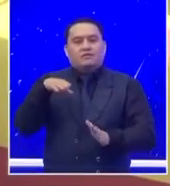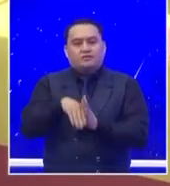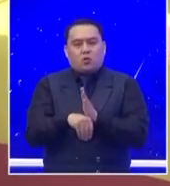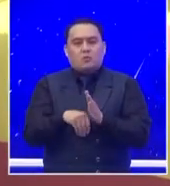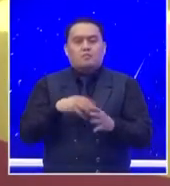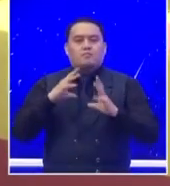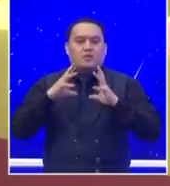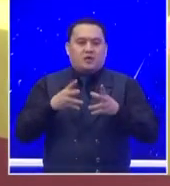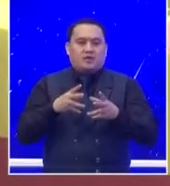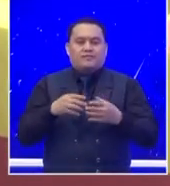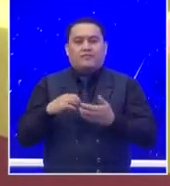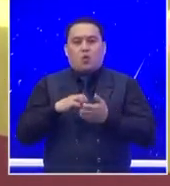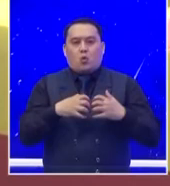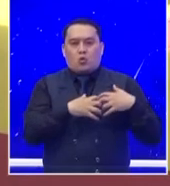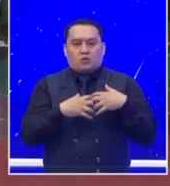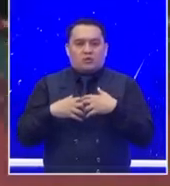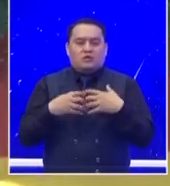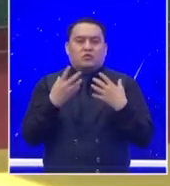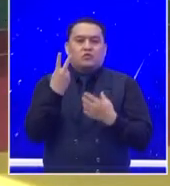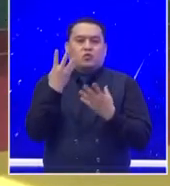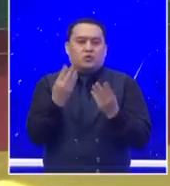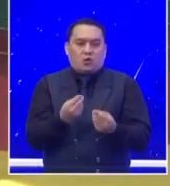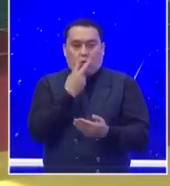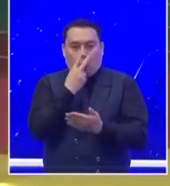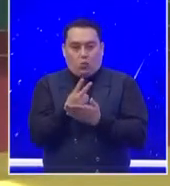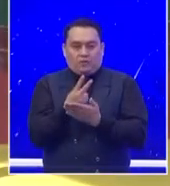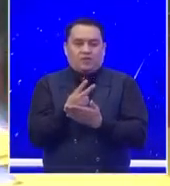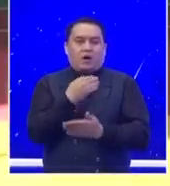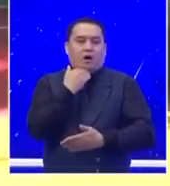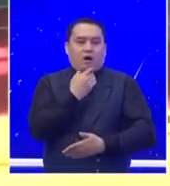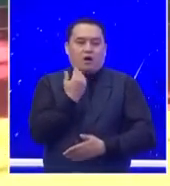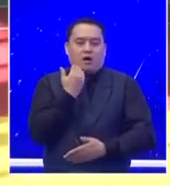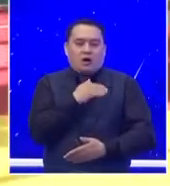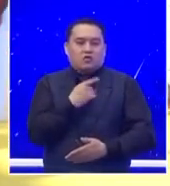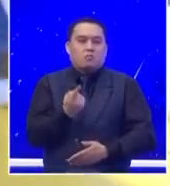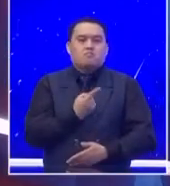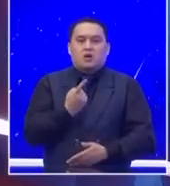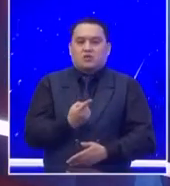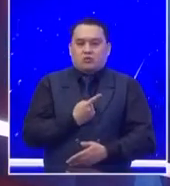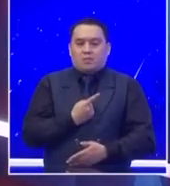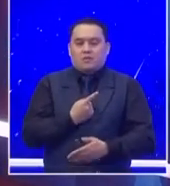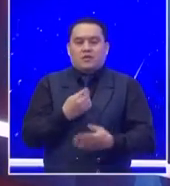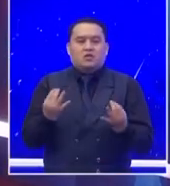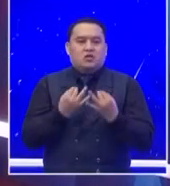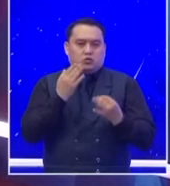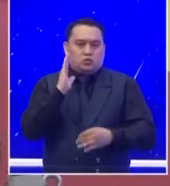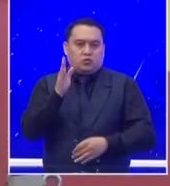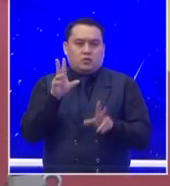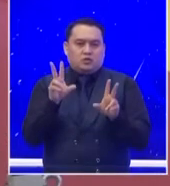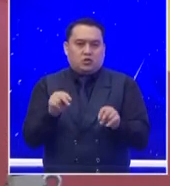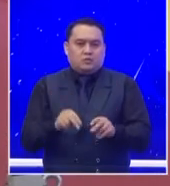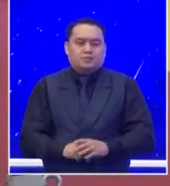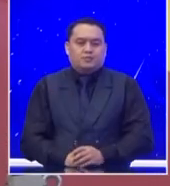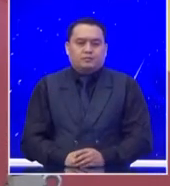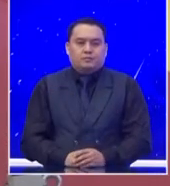арсенала мировых видов единоборств. В течение 2 дней зрители смогут воочию насладиться качеством подготовки бойцов. Поединки обещают быть зрелищными. В